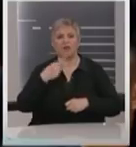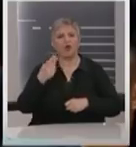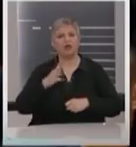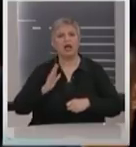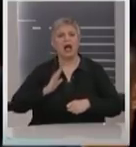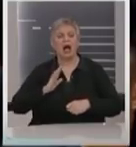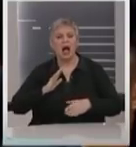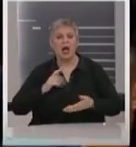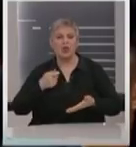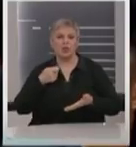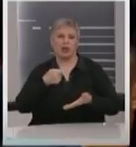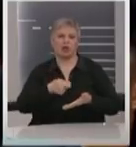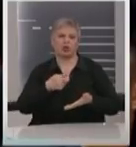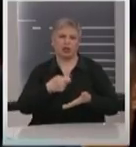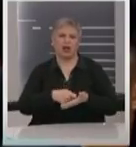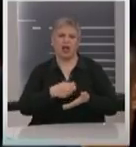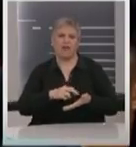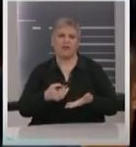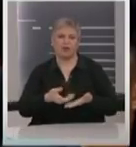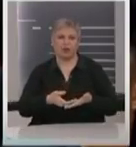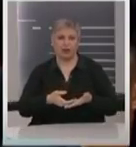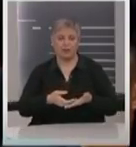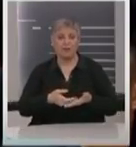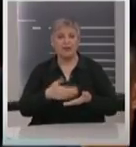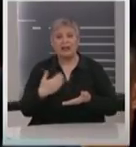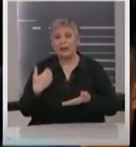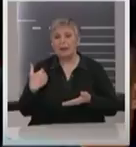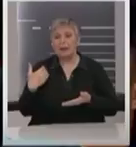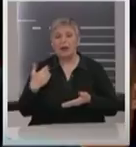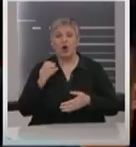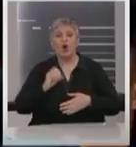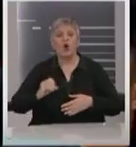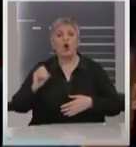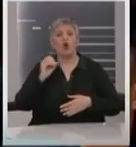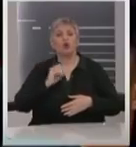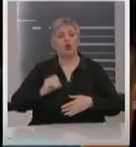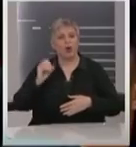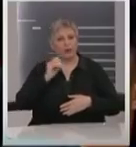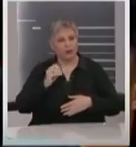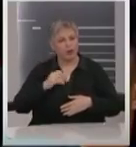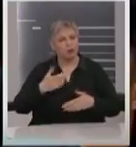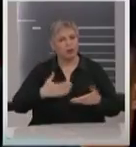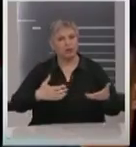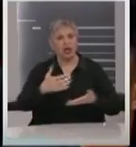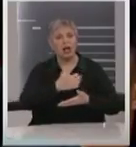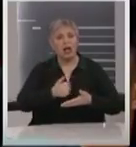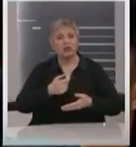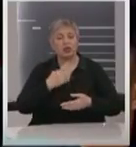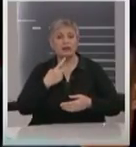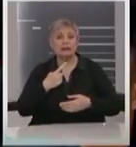σήμερα, σύμφωνα με τα τελευταία στοιχεία του Οκτωβρίου της Ανεξάρτητης Αρχής Δημοσίων Εσόδων,